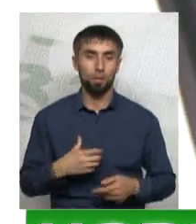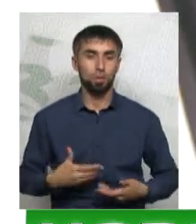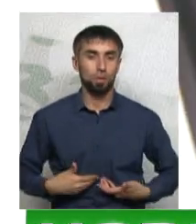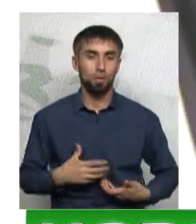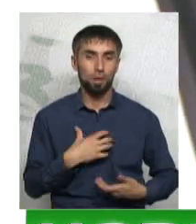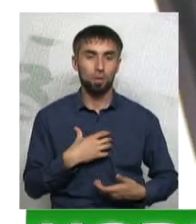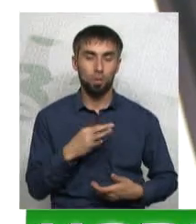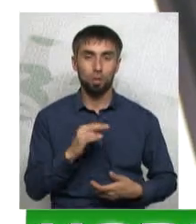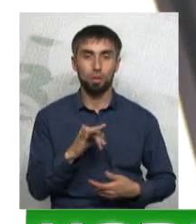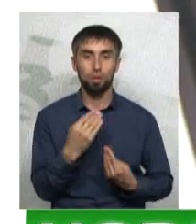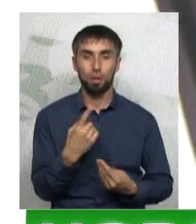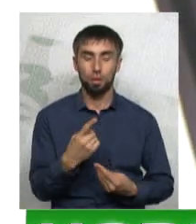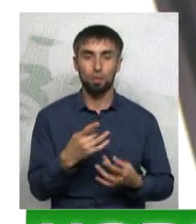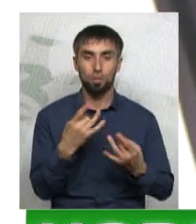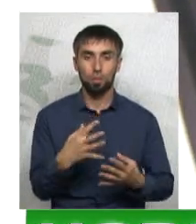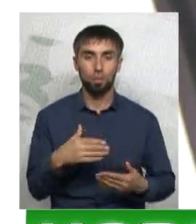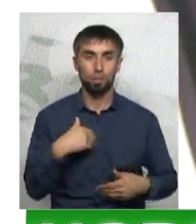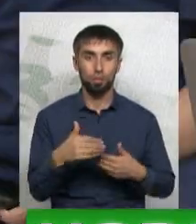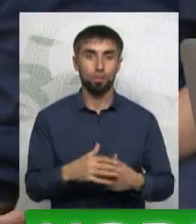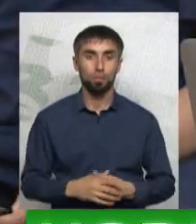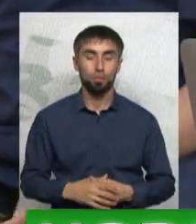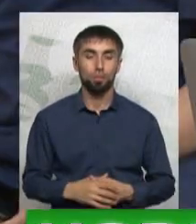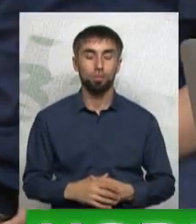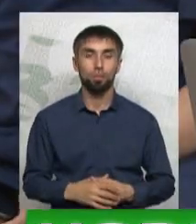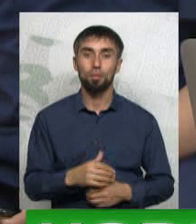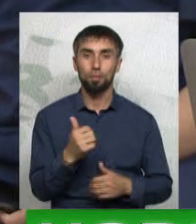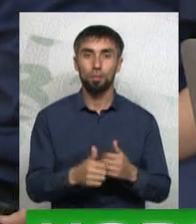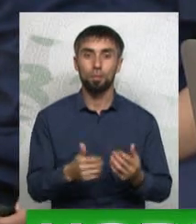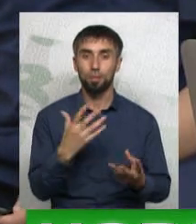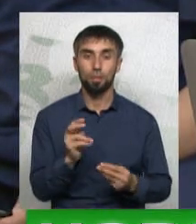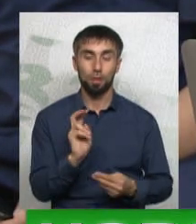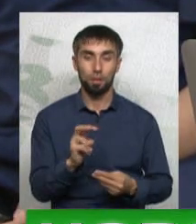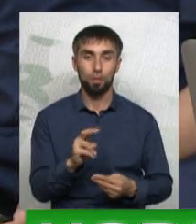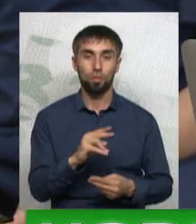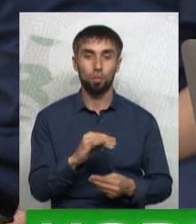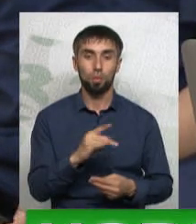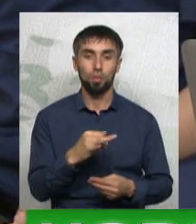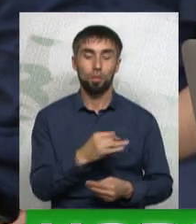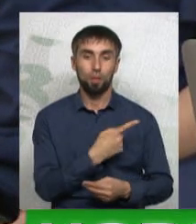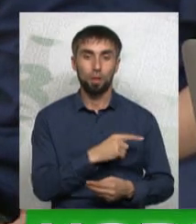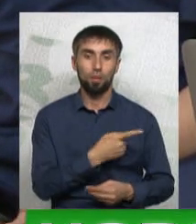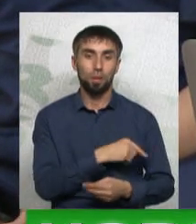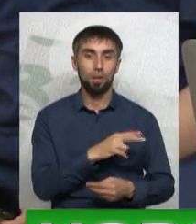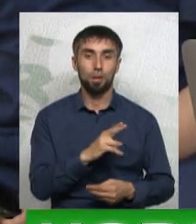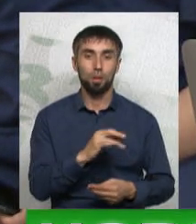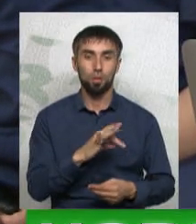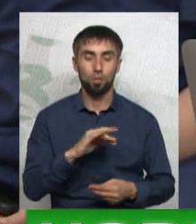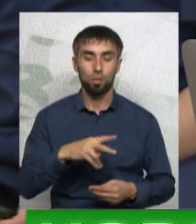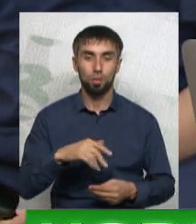орган человека, и дают одну простую рекомендацию. Регулярное посещение участкового врача,